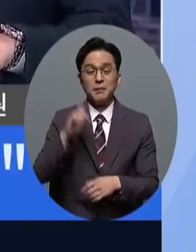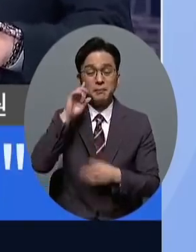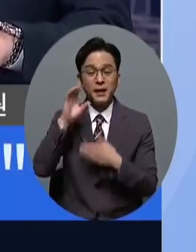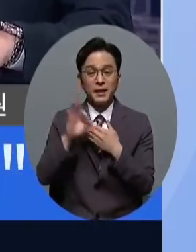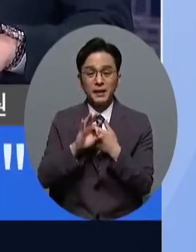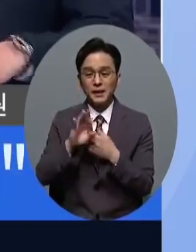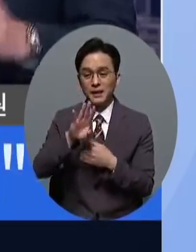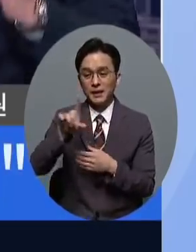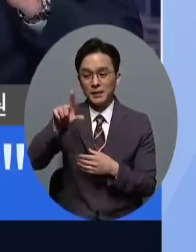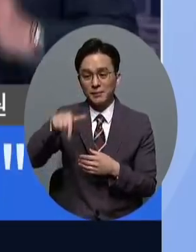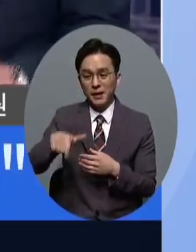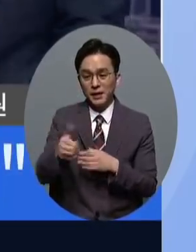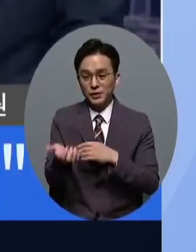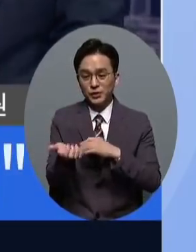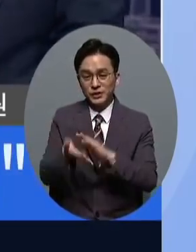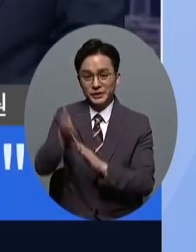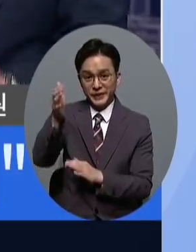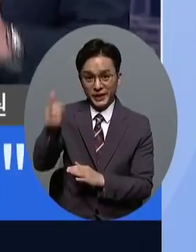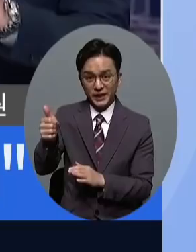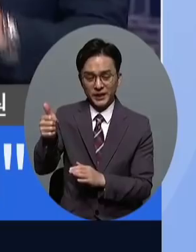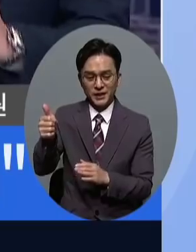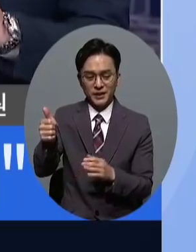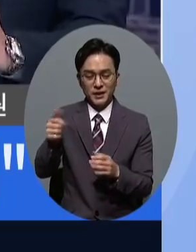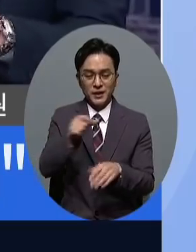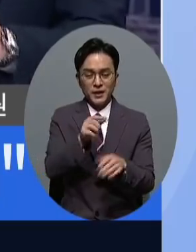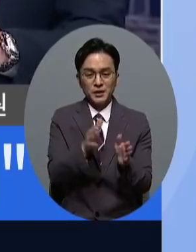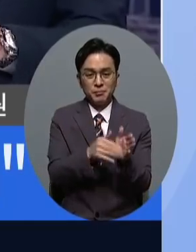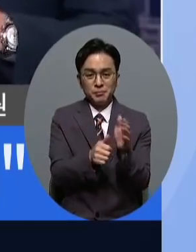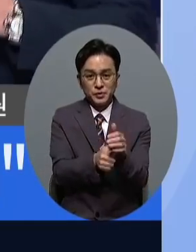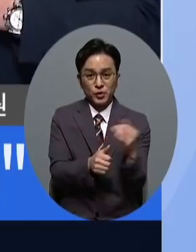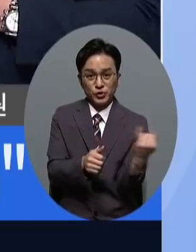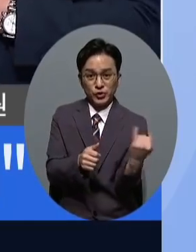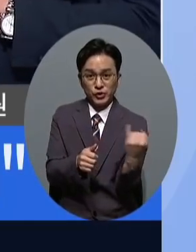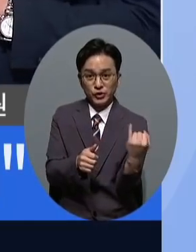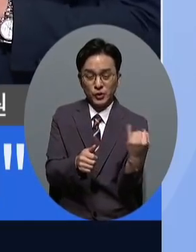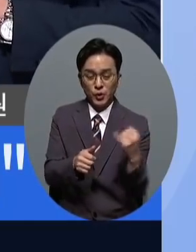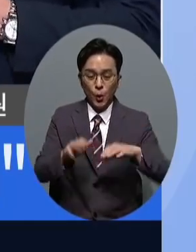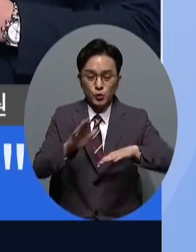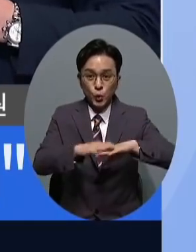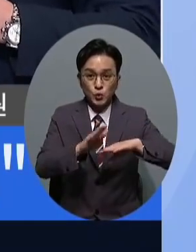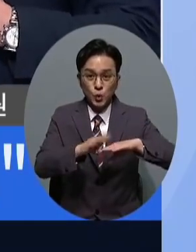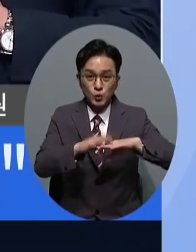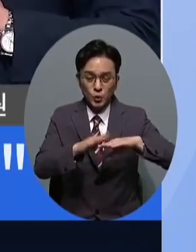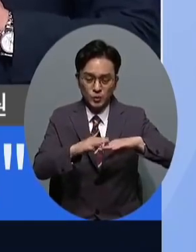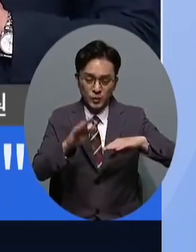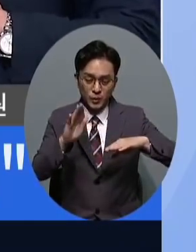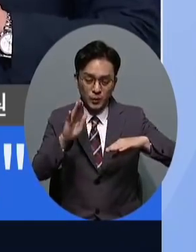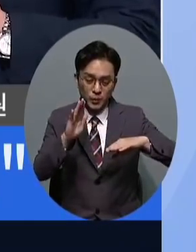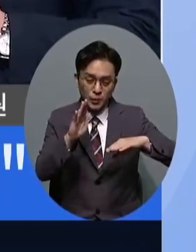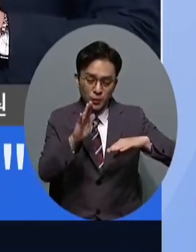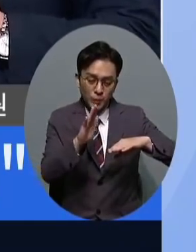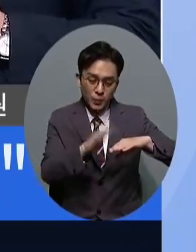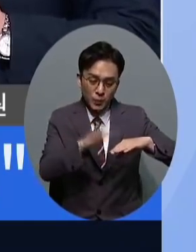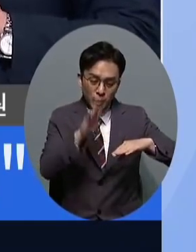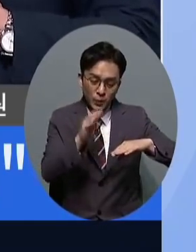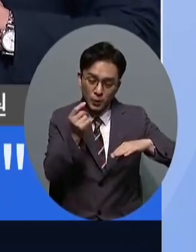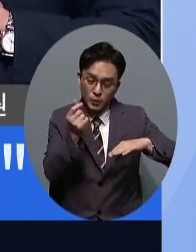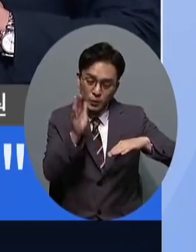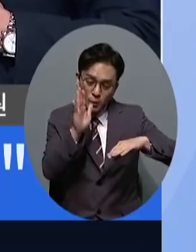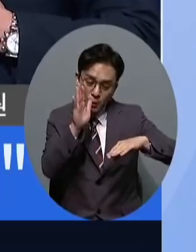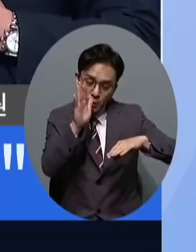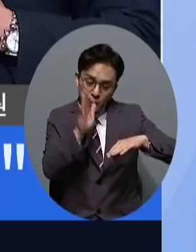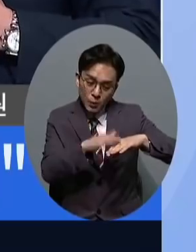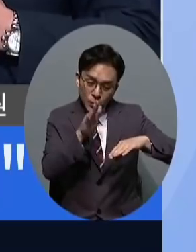분명히 열려 있는 것이고 우리 대부분의 입장에 따르면 분명히 피해 여성의 성적 감수성 내가 불편하게 느꼈고 어색하게 느꼈고